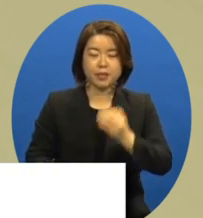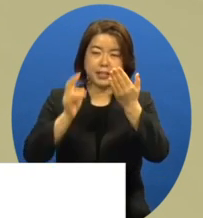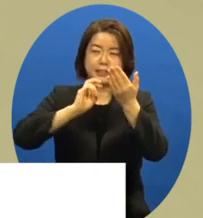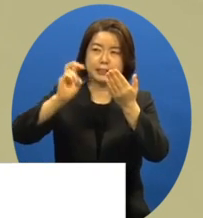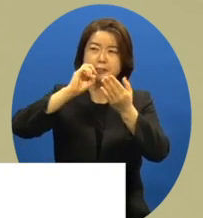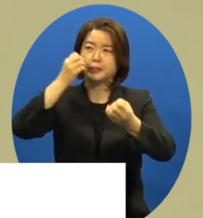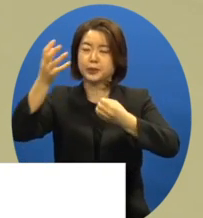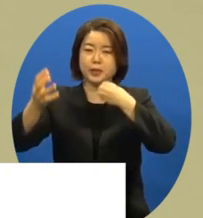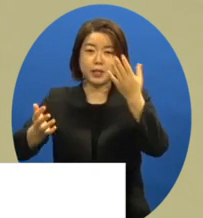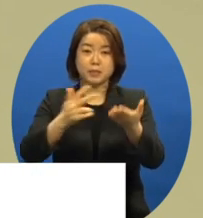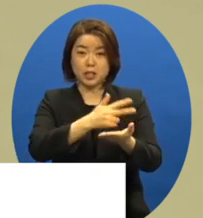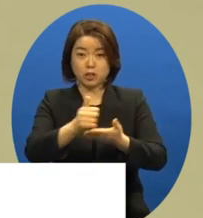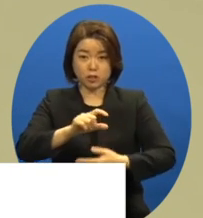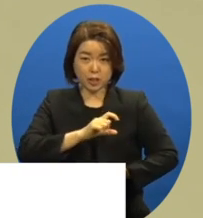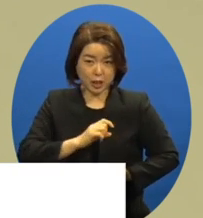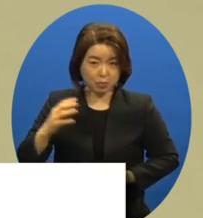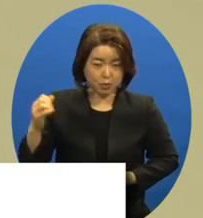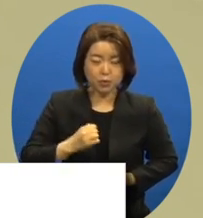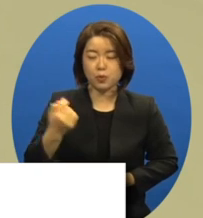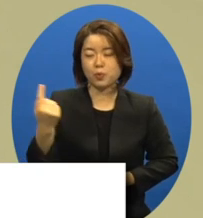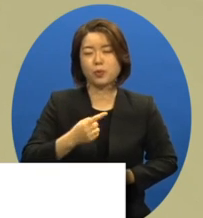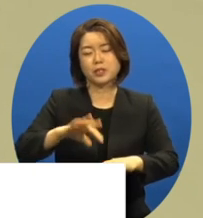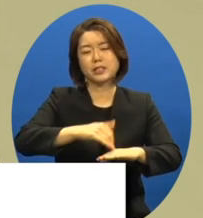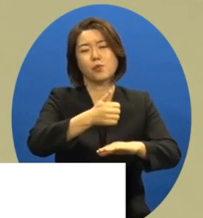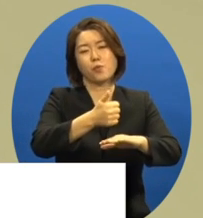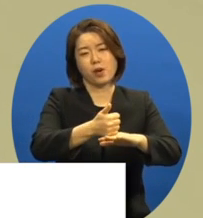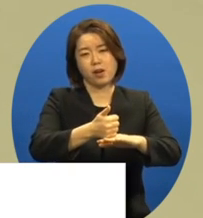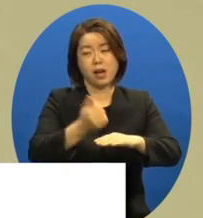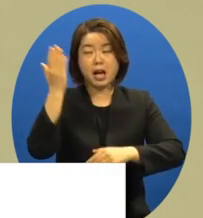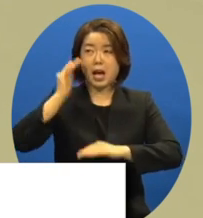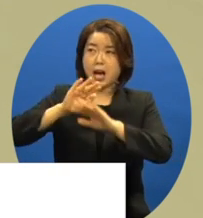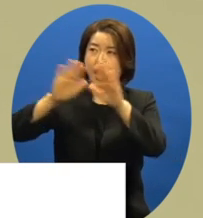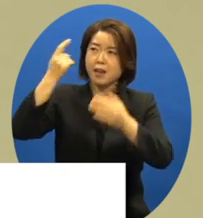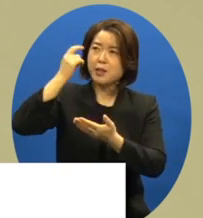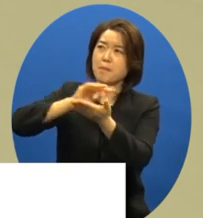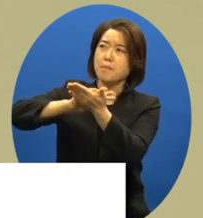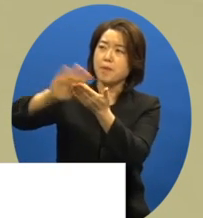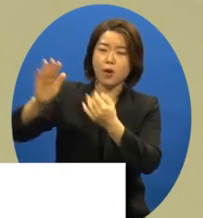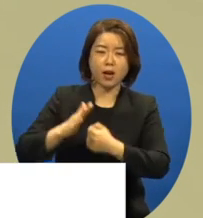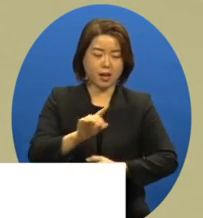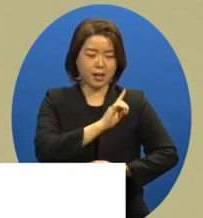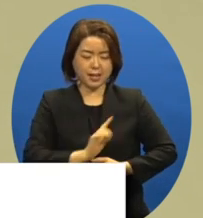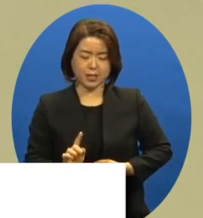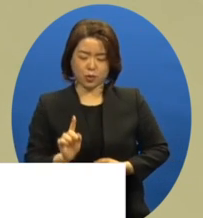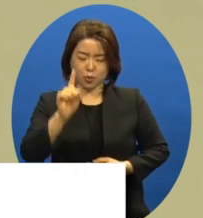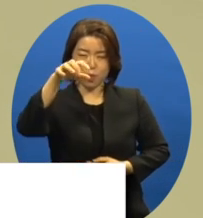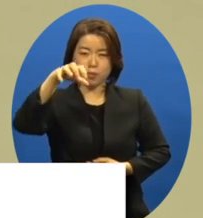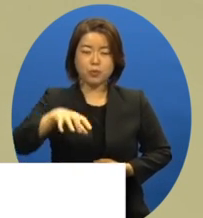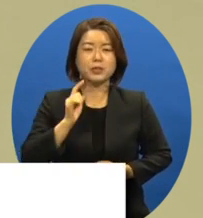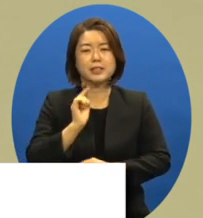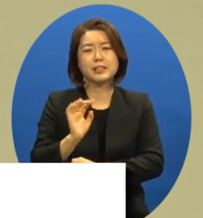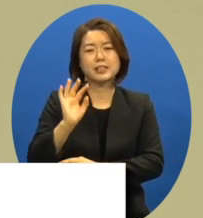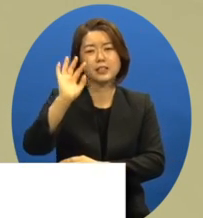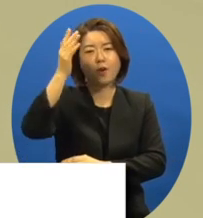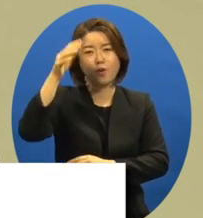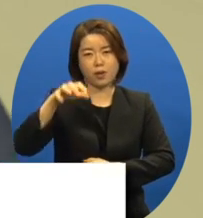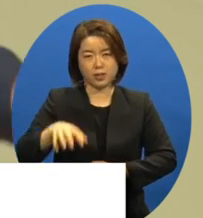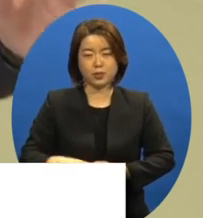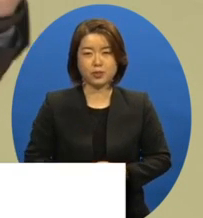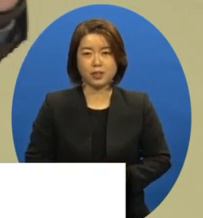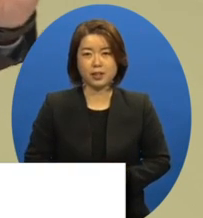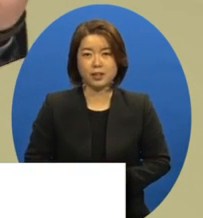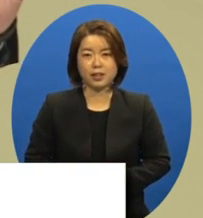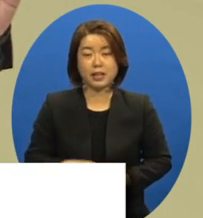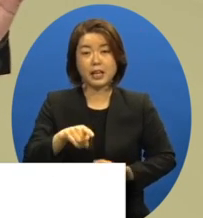찬송하리로다 주의 이름으로 오시는 왕이여, 하늘에는 평화요 가장 높은 곳에는 영광이로다.